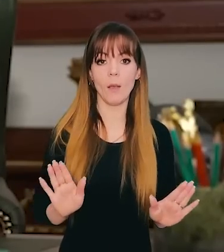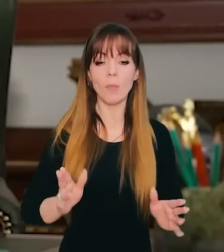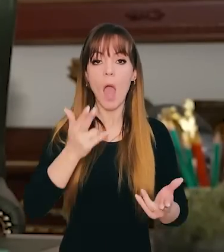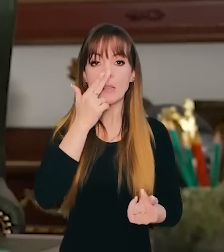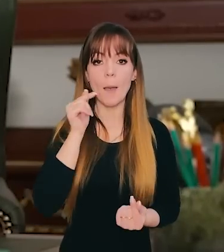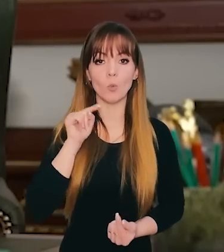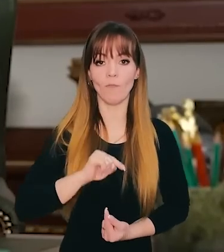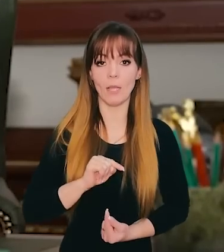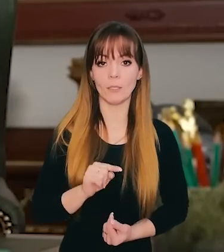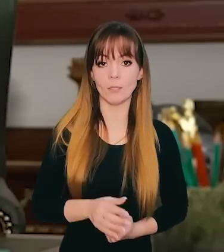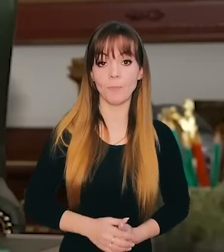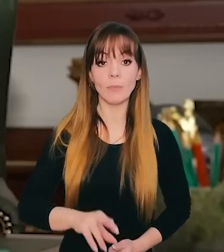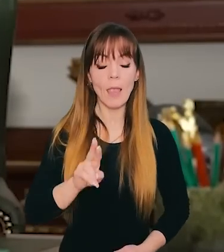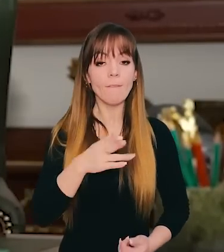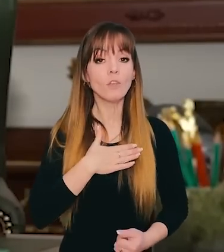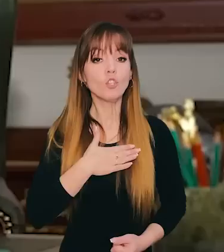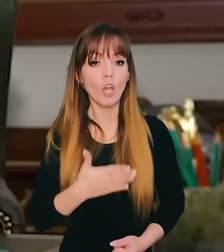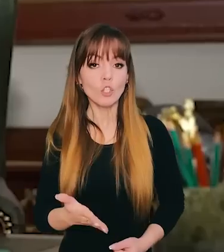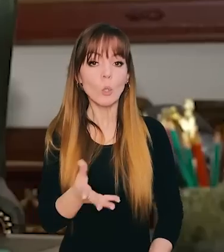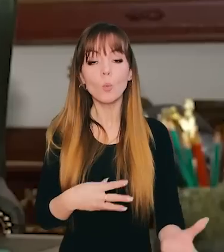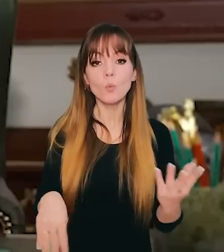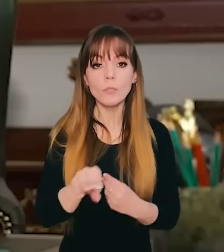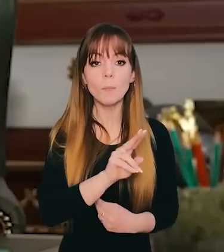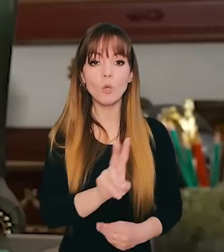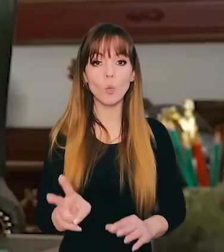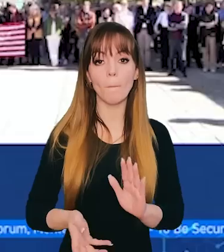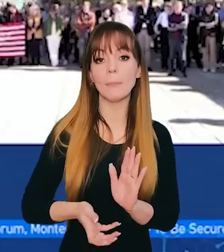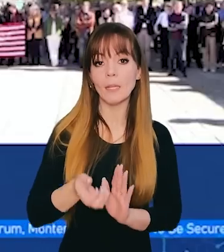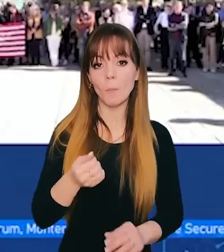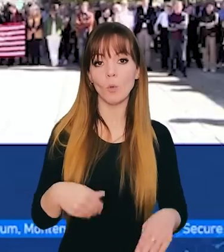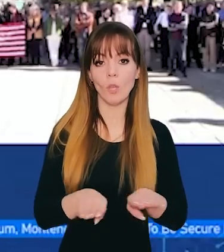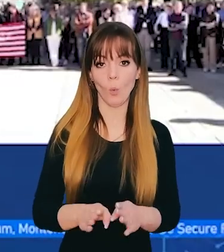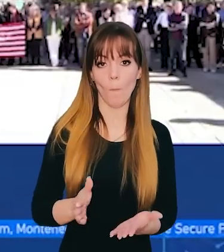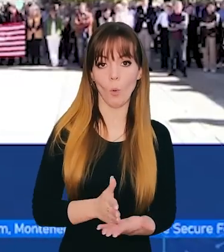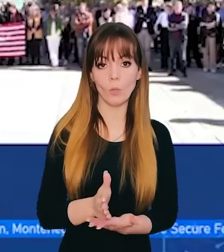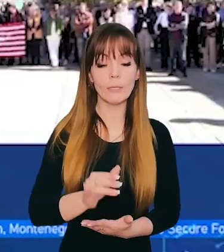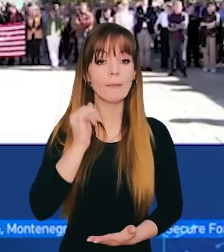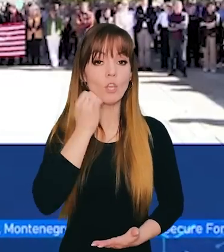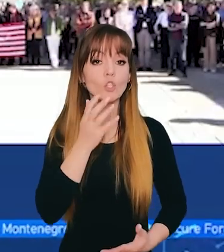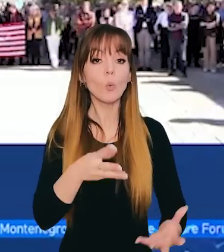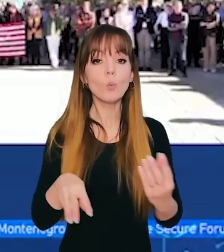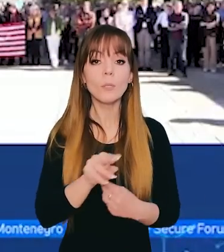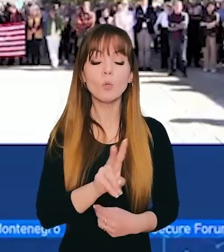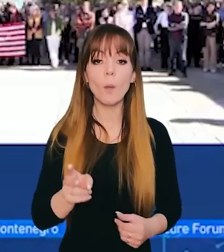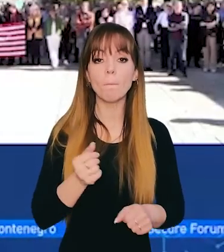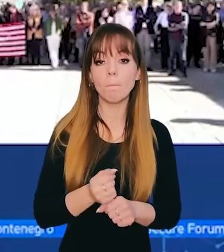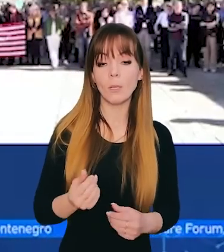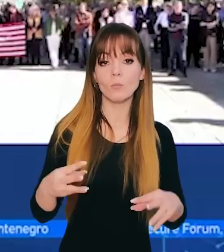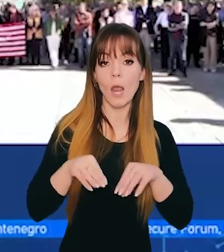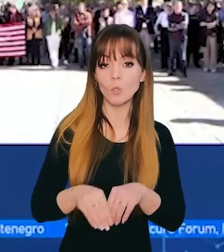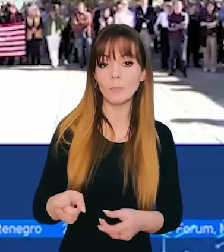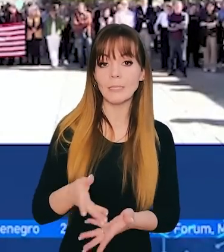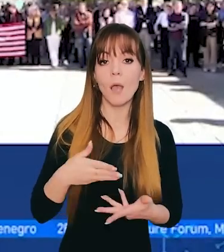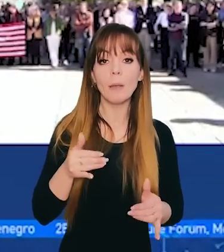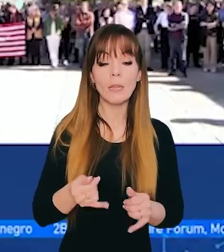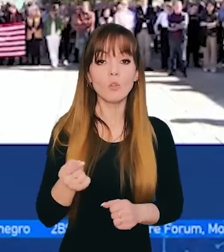встигла адаптуватись Я вдячний усім хто підтримує таку політику і вдячний усім хто працює